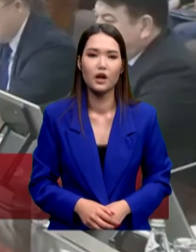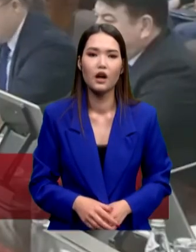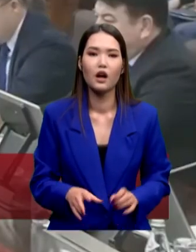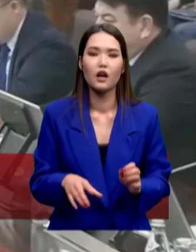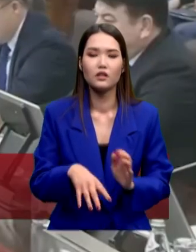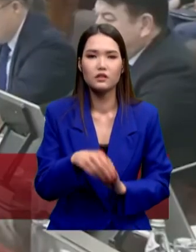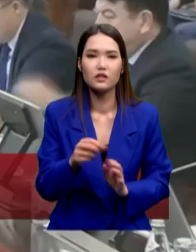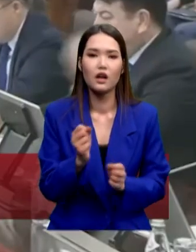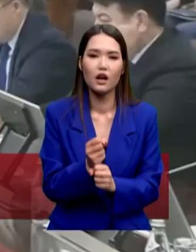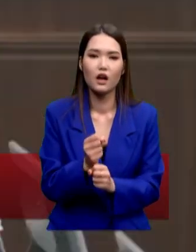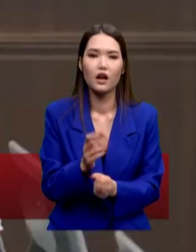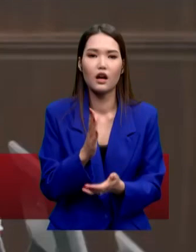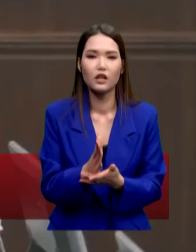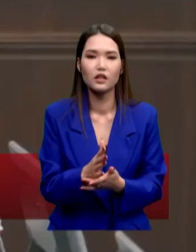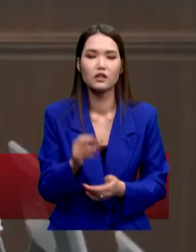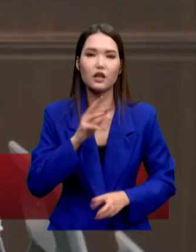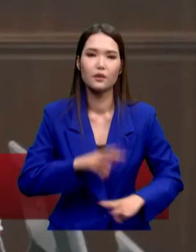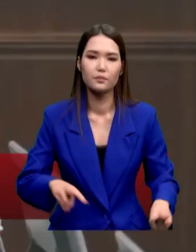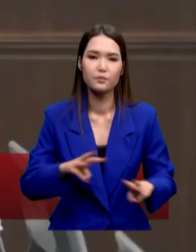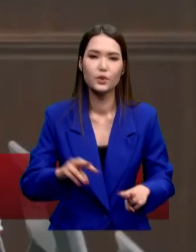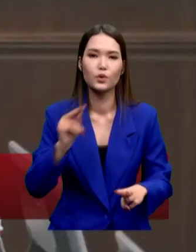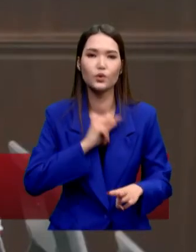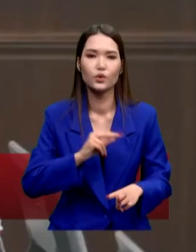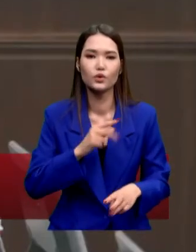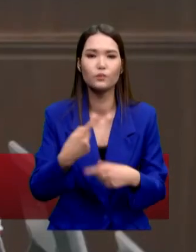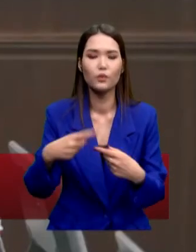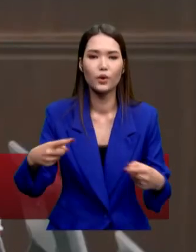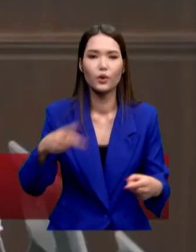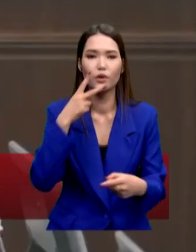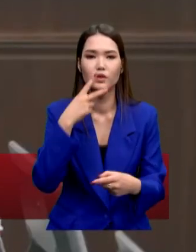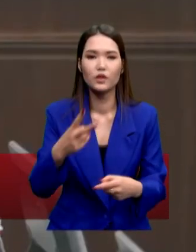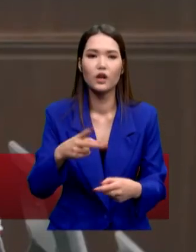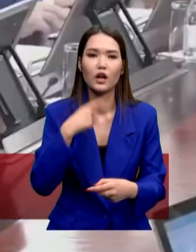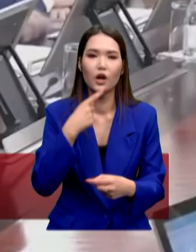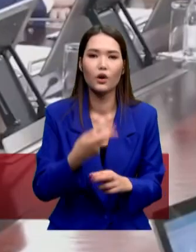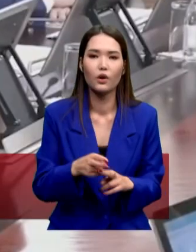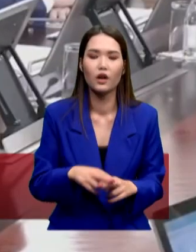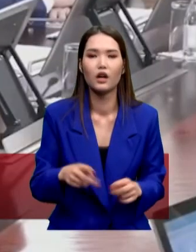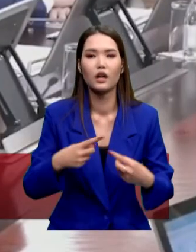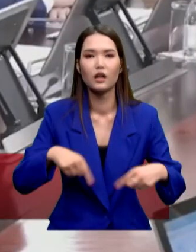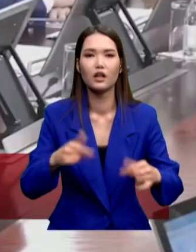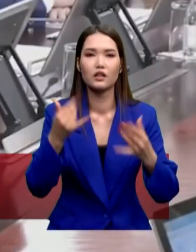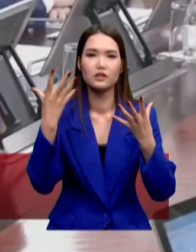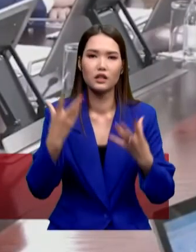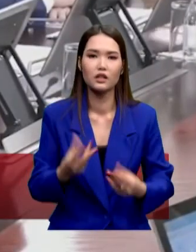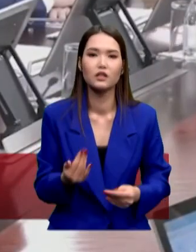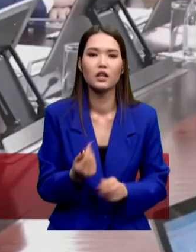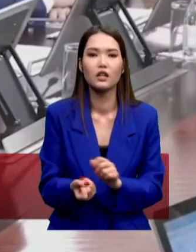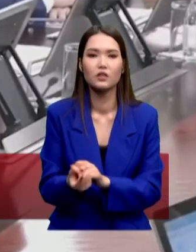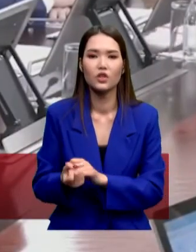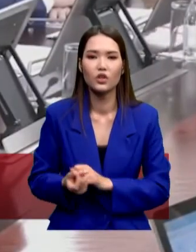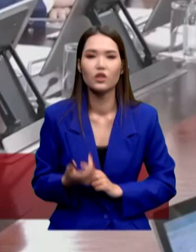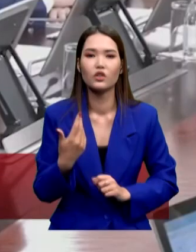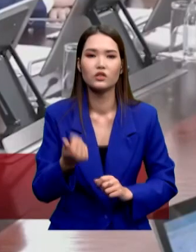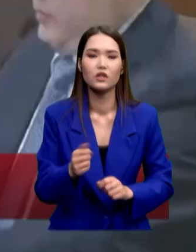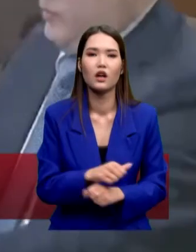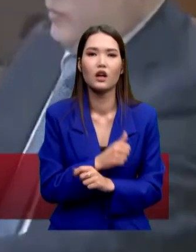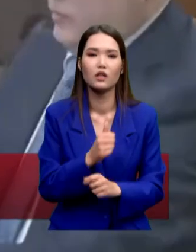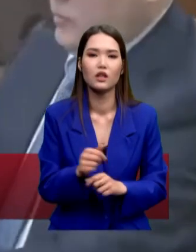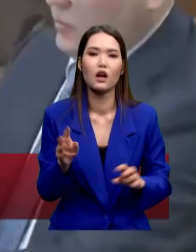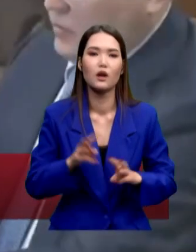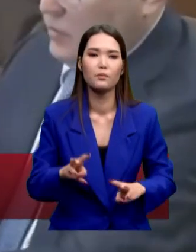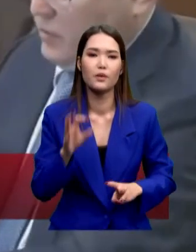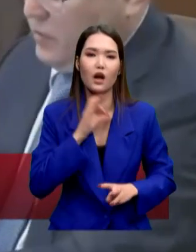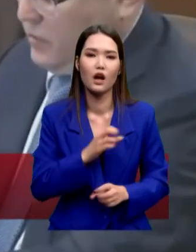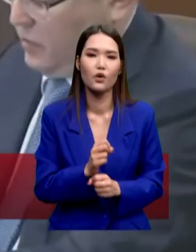Саясаттанушылар министрлердің аутсайдерлер тізімін жасақтап үлгерді. Қара тізімнің көшіне ғаламторында кінәраты бірінен кейін бірі шыққан цифрлық даму министрі Бағдат Мусинді